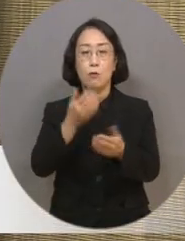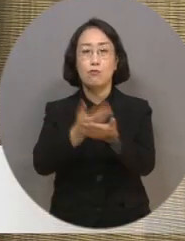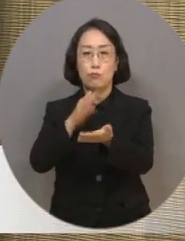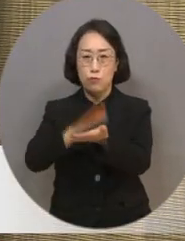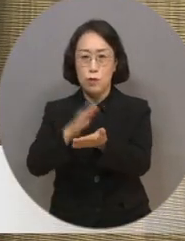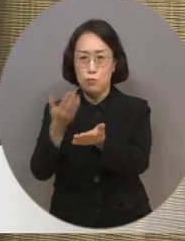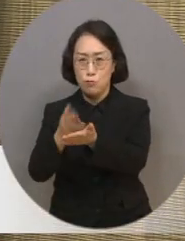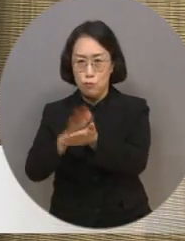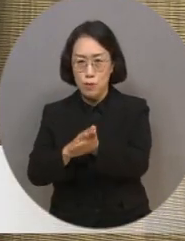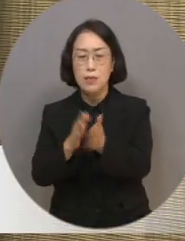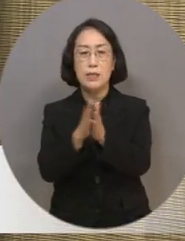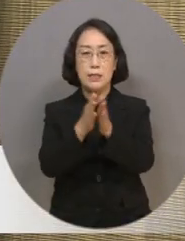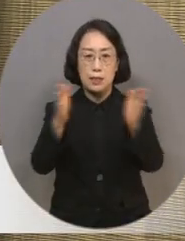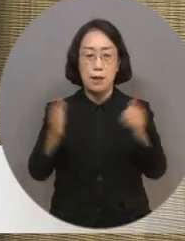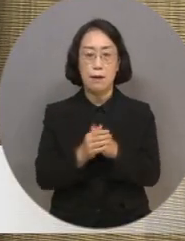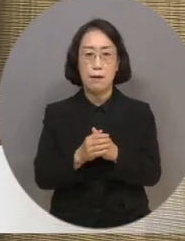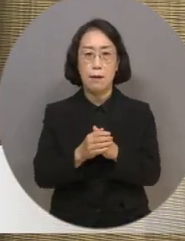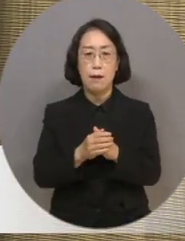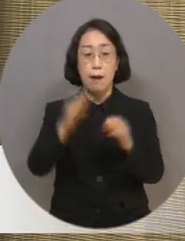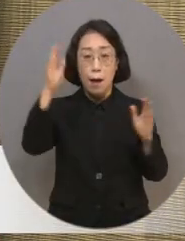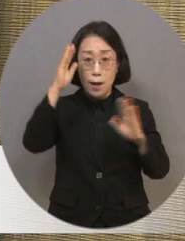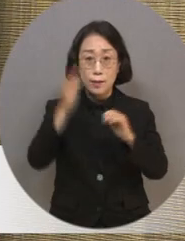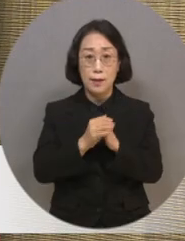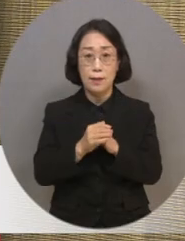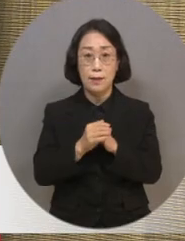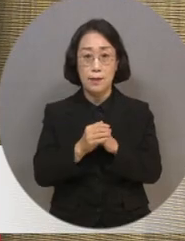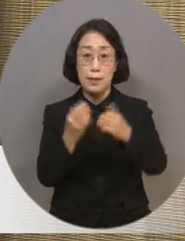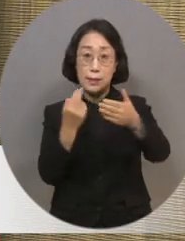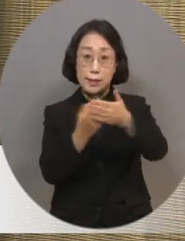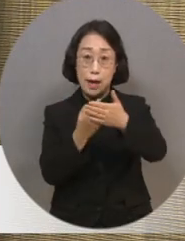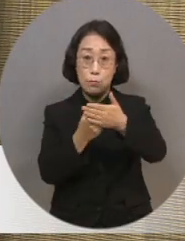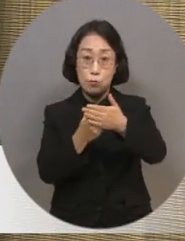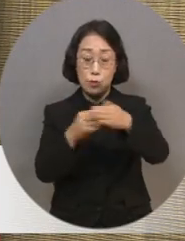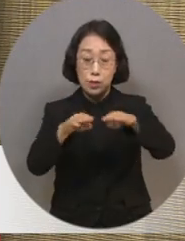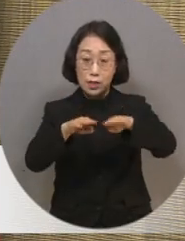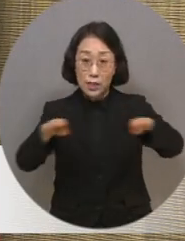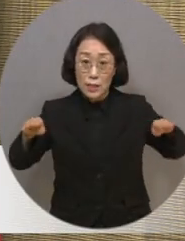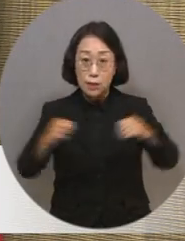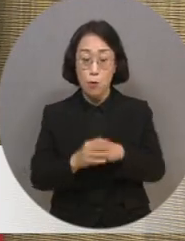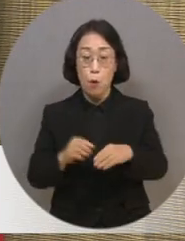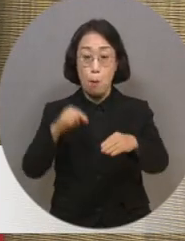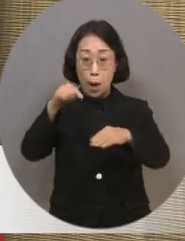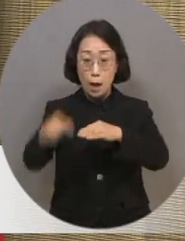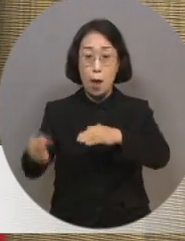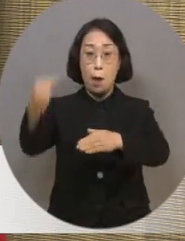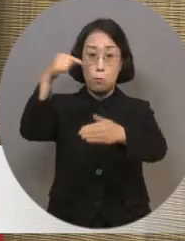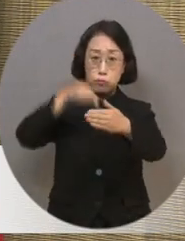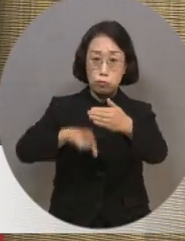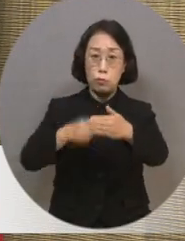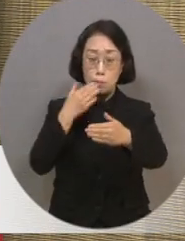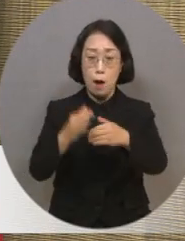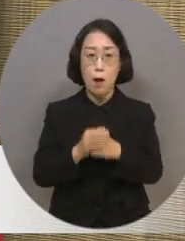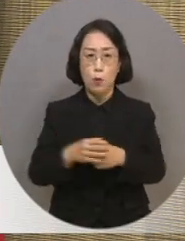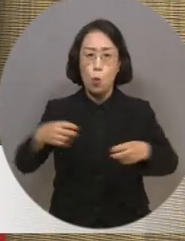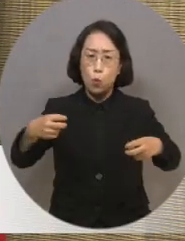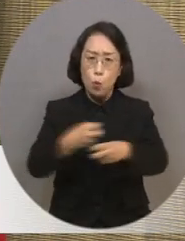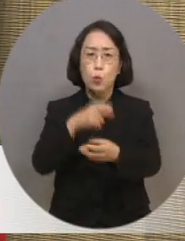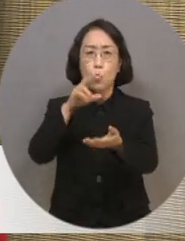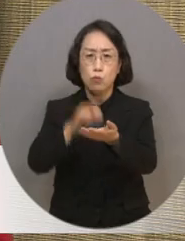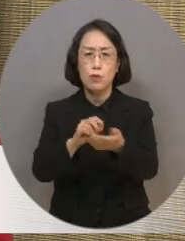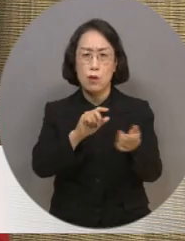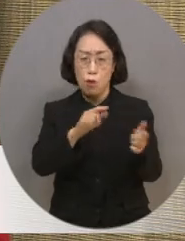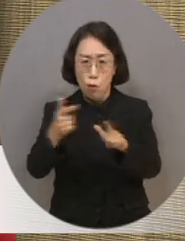건 여러 가지 있는데 아이들이 뭐 창틀이 울타리의 문제라든가 이런 외부로부터 침입되는 거 교통의 문제 이런 거에